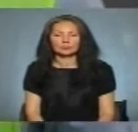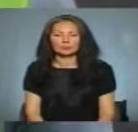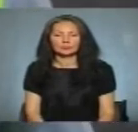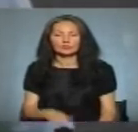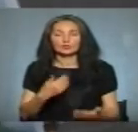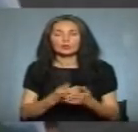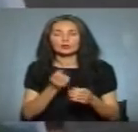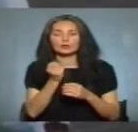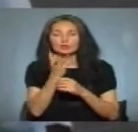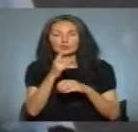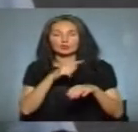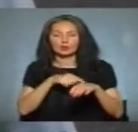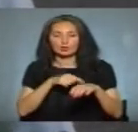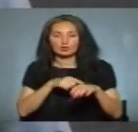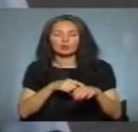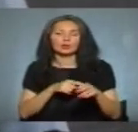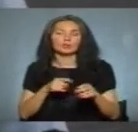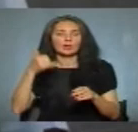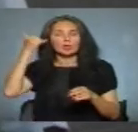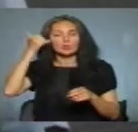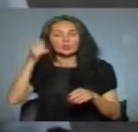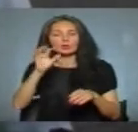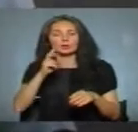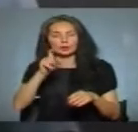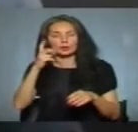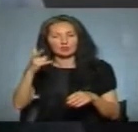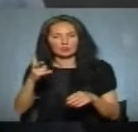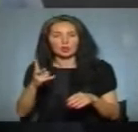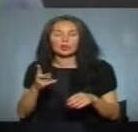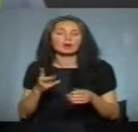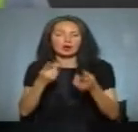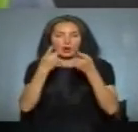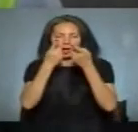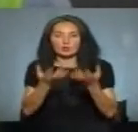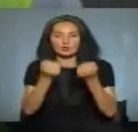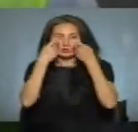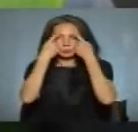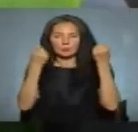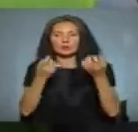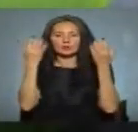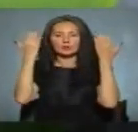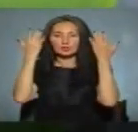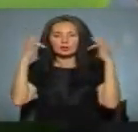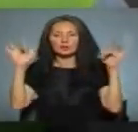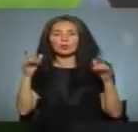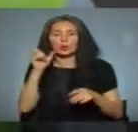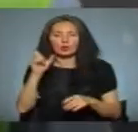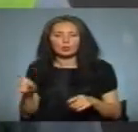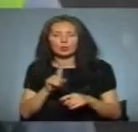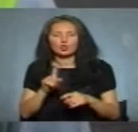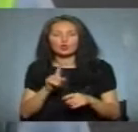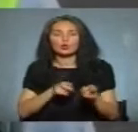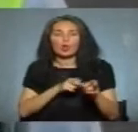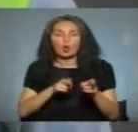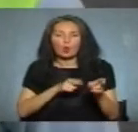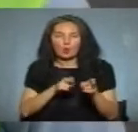Біля 14-ї години на лінію 102 головного управління національної поліції в Тернопільській області надійшло повідомлення від невідомої особи про те, що на